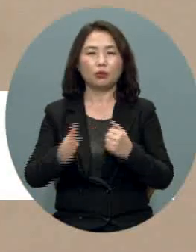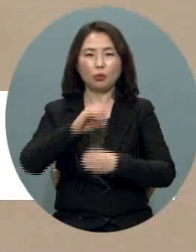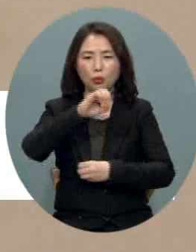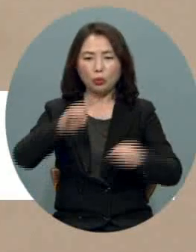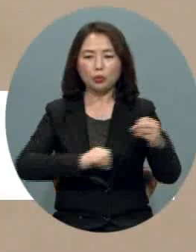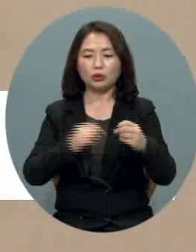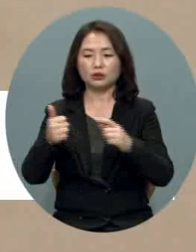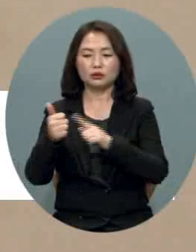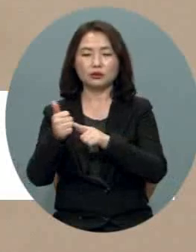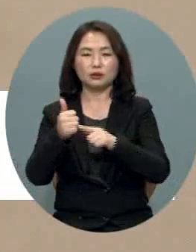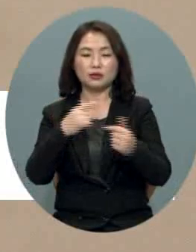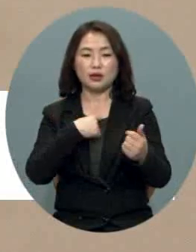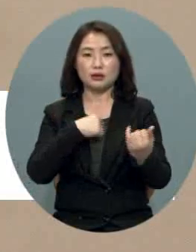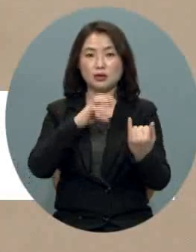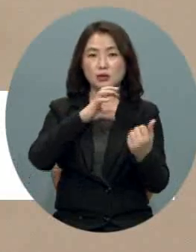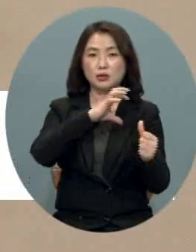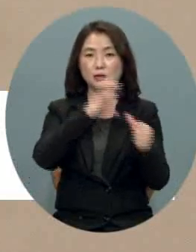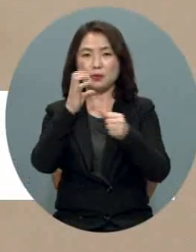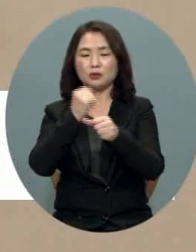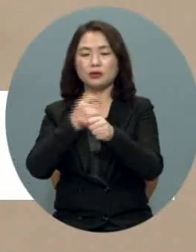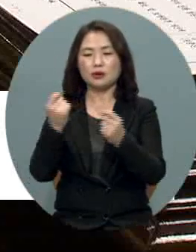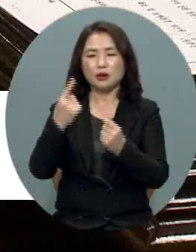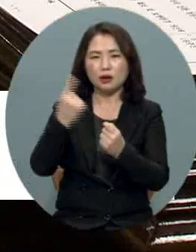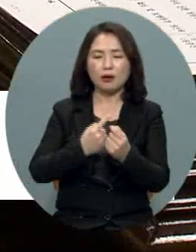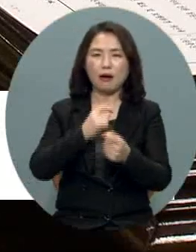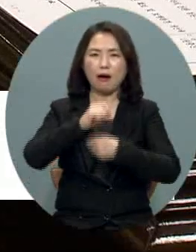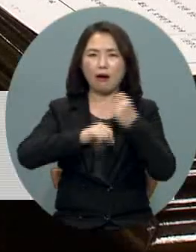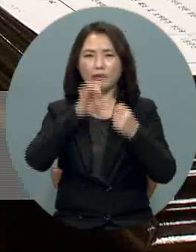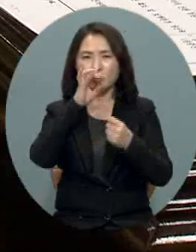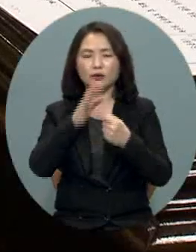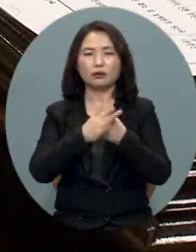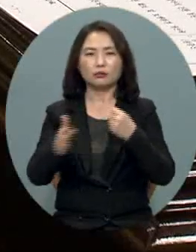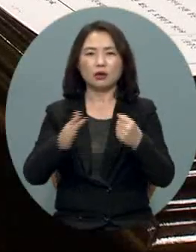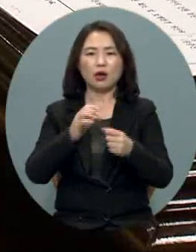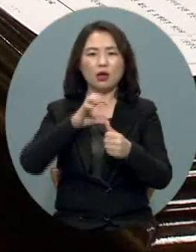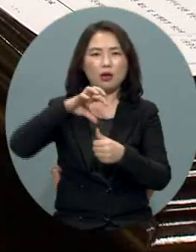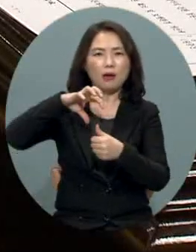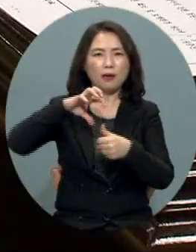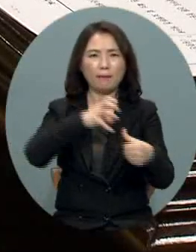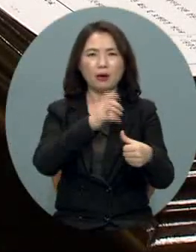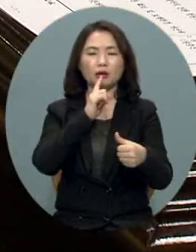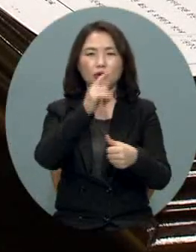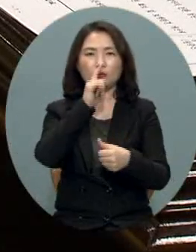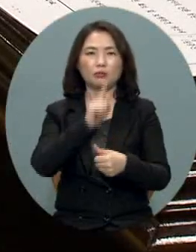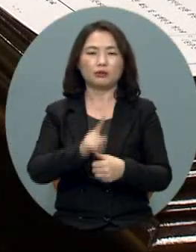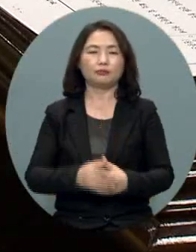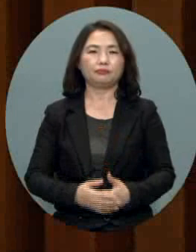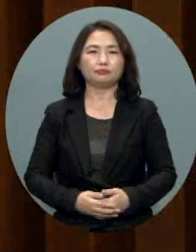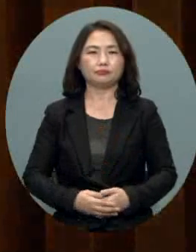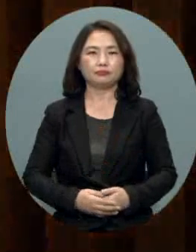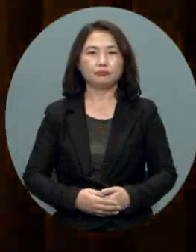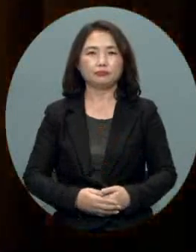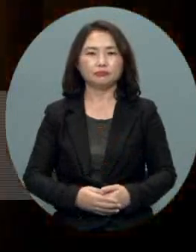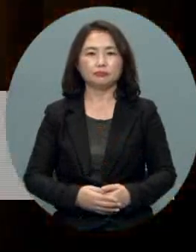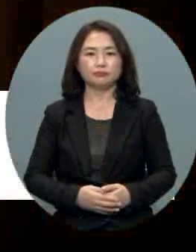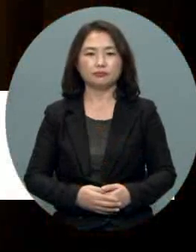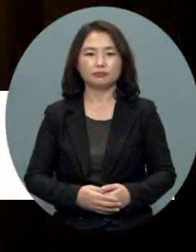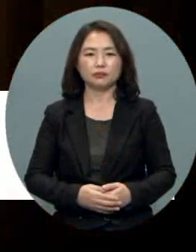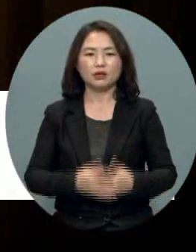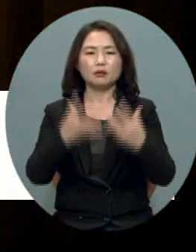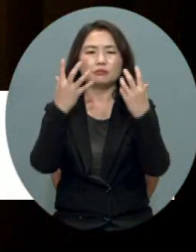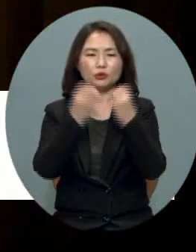오히려 상대가 자신을 이용하려 접근했다가 마음대로 되지 않자 협박하고 있다고 주장했습니다. 비유했는